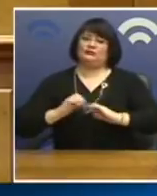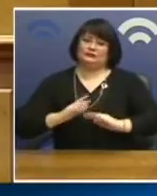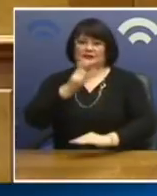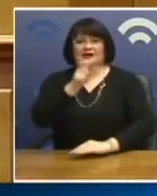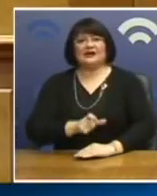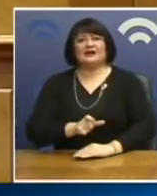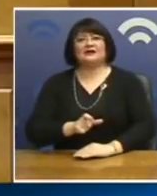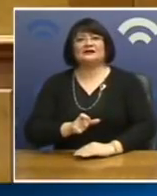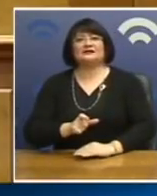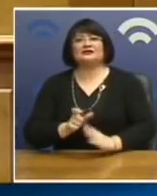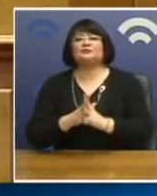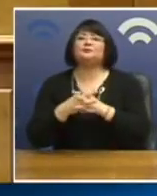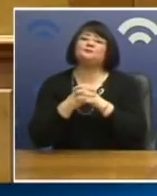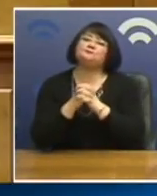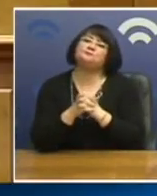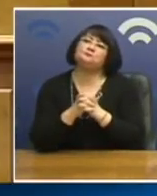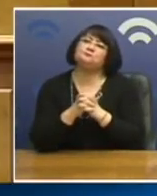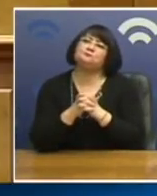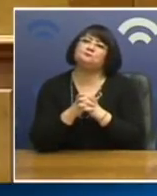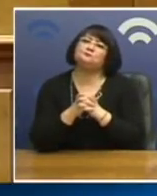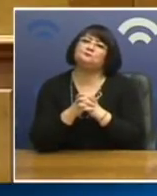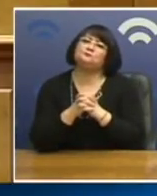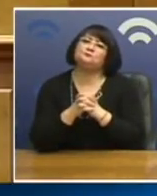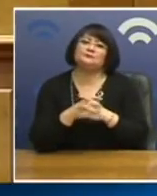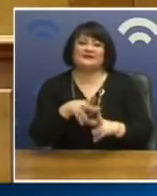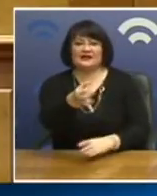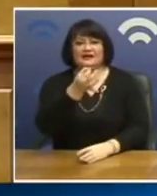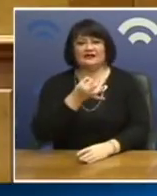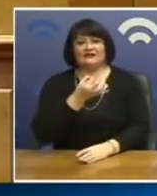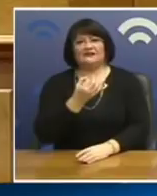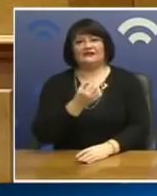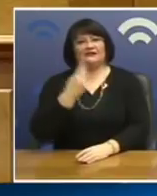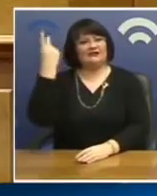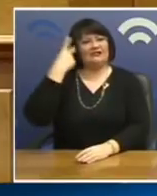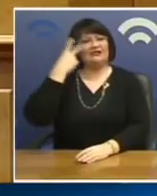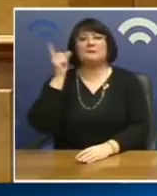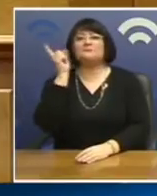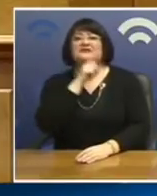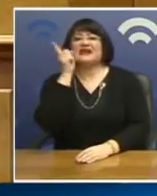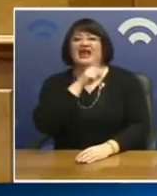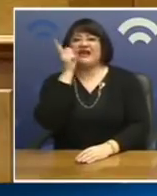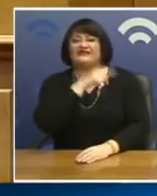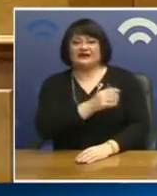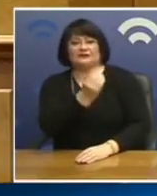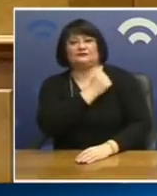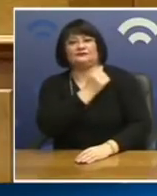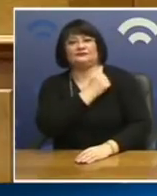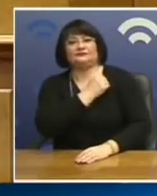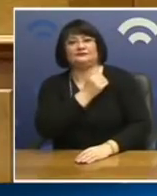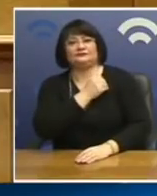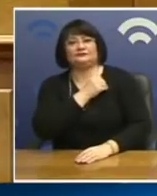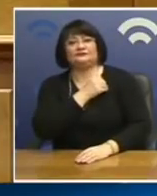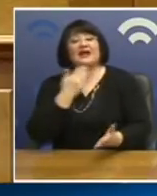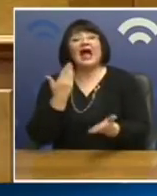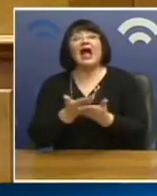στεκόσασταν με σταυρωμένα τα χέρια και με αποκαλούσατε ψεύτη. Με καλούσατε να καταθέσω στα